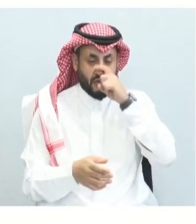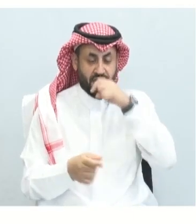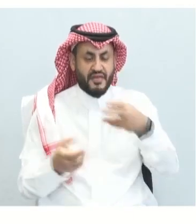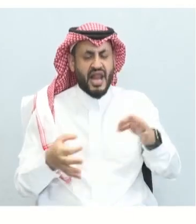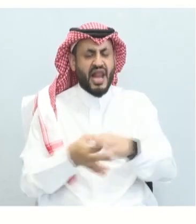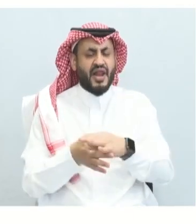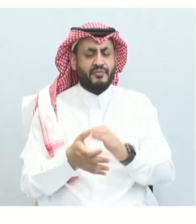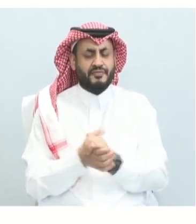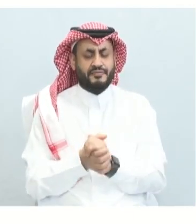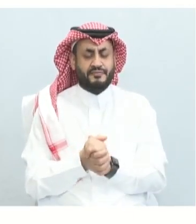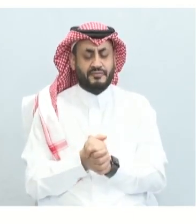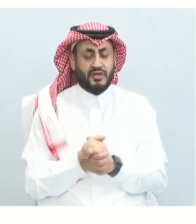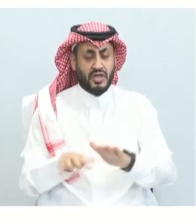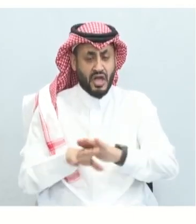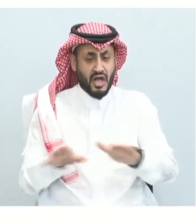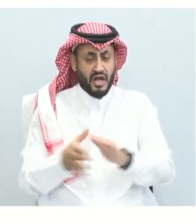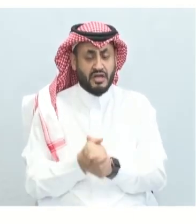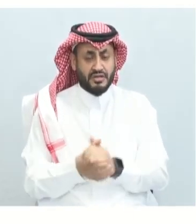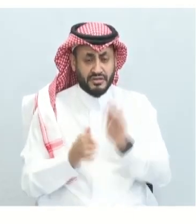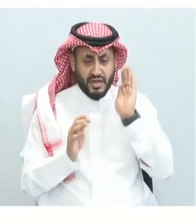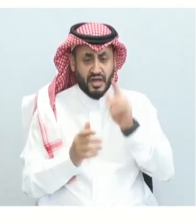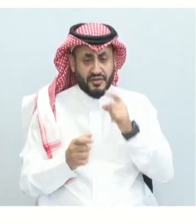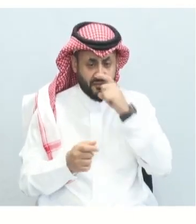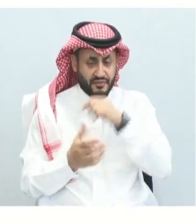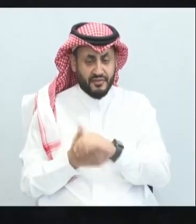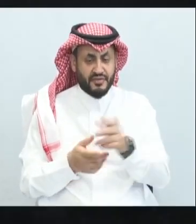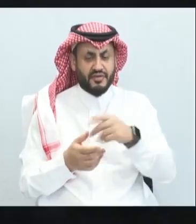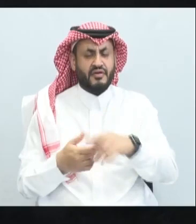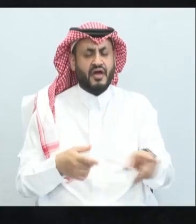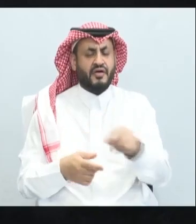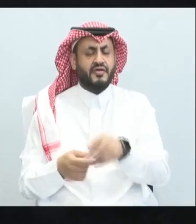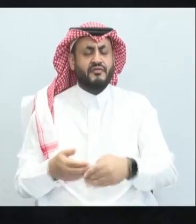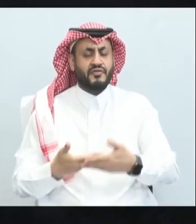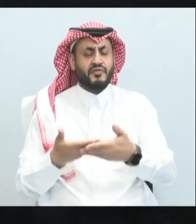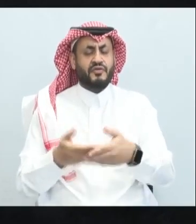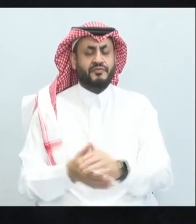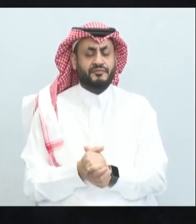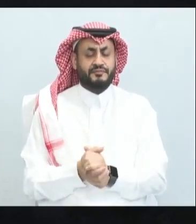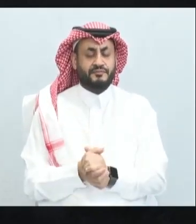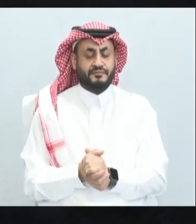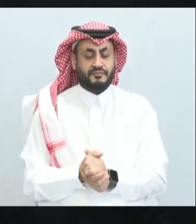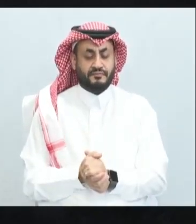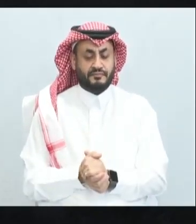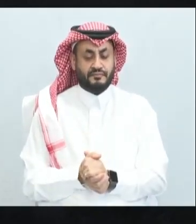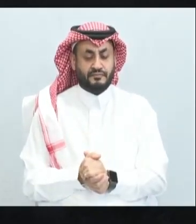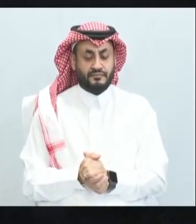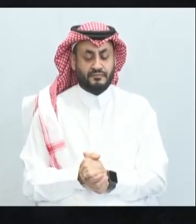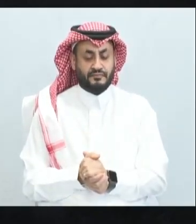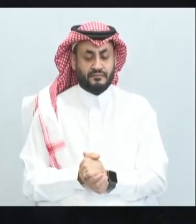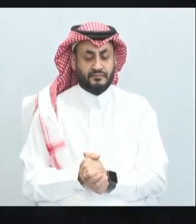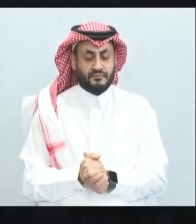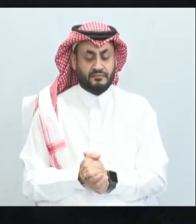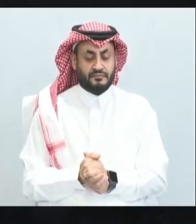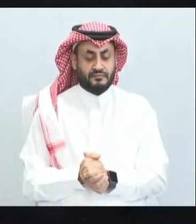عندما ينتهي من صلاته المفروضه وينتهي من الاذكار ان يسارع الى هذه الصلاه ان كانت من السنن